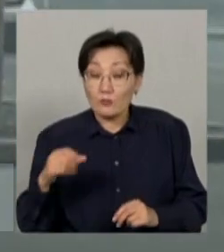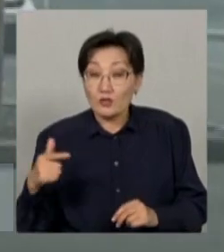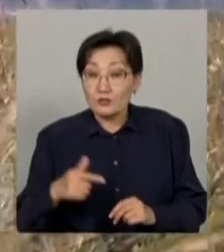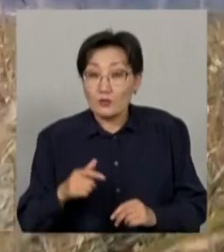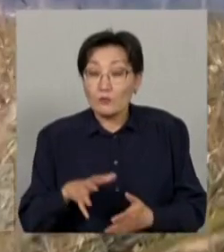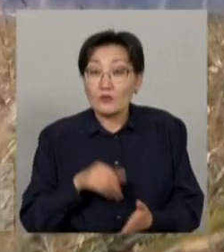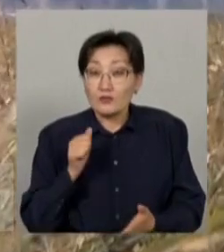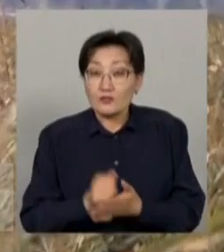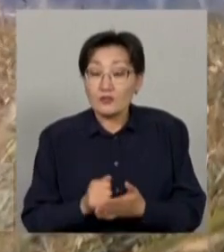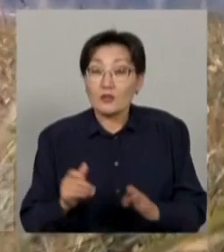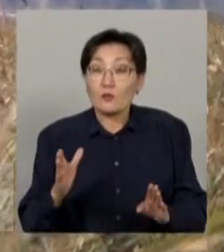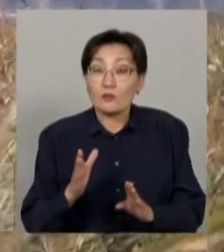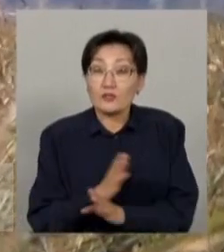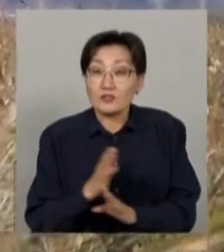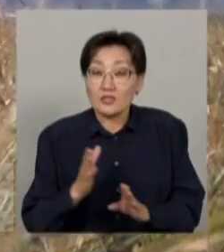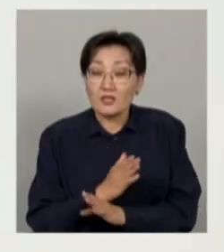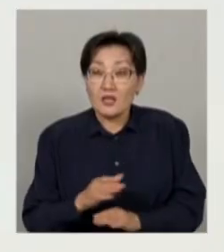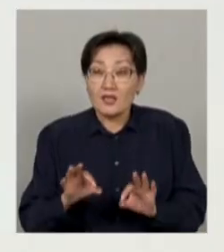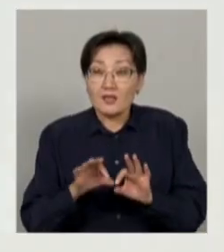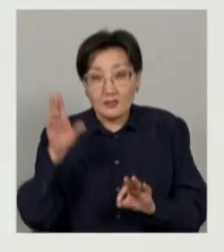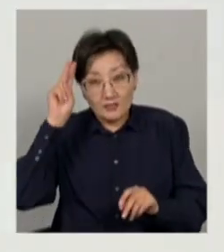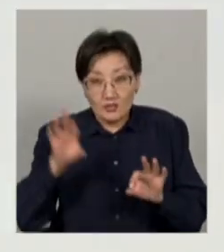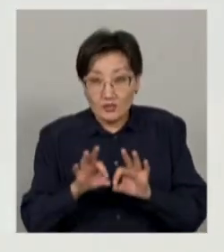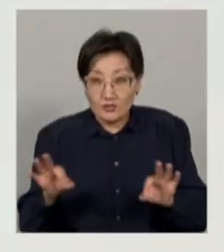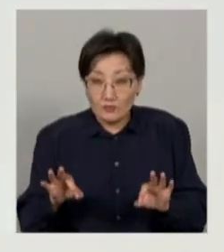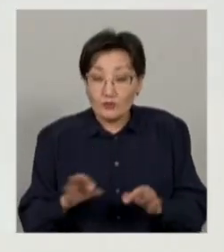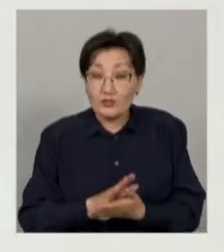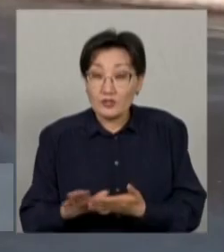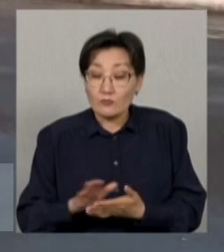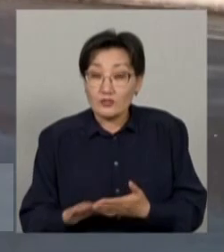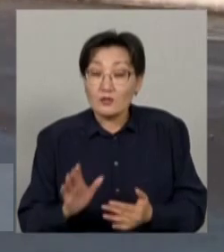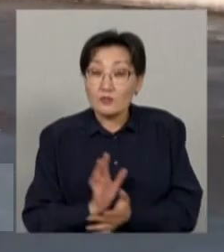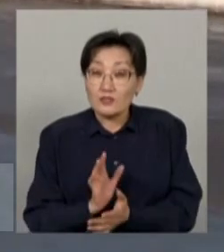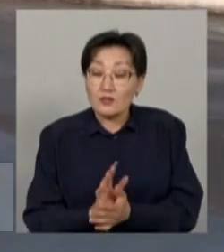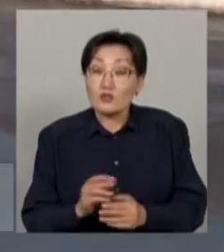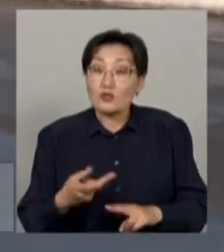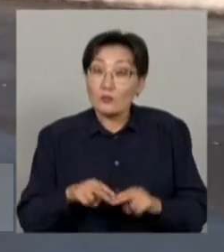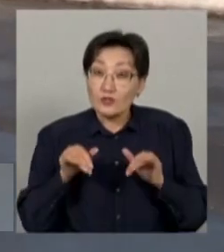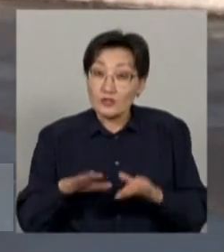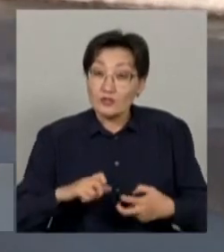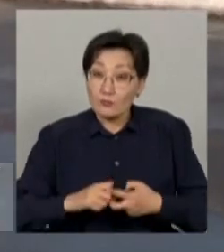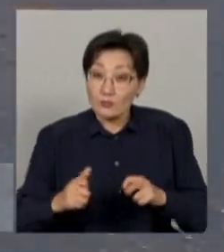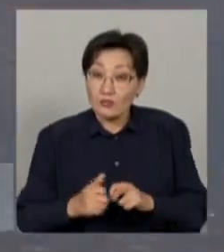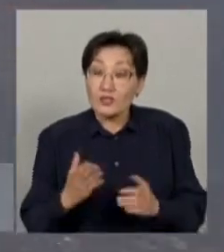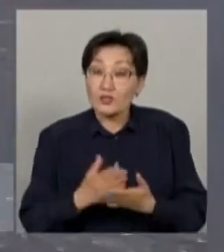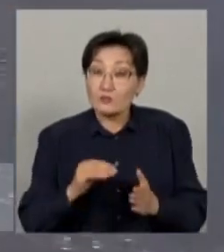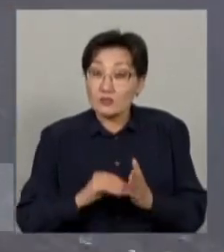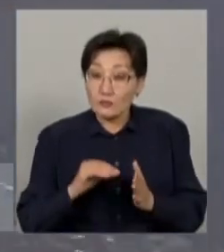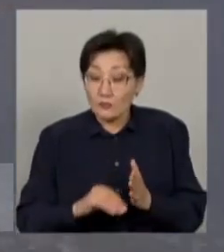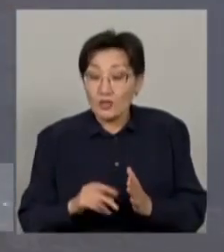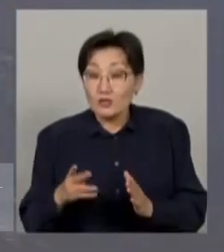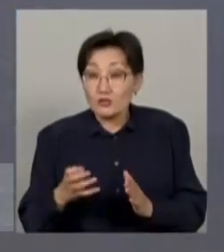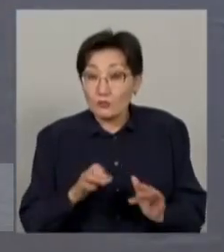Атырау портят воздух канализационно-очистные загрязнения. Для решения проблемы разработана дорожная карта. Она предусматривает более